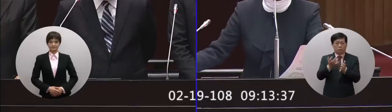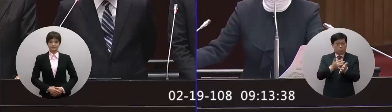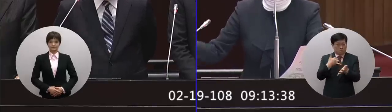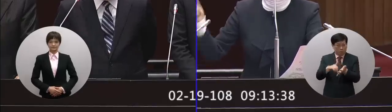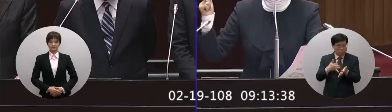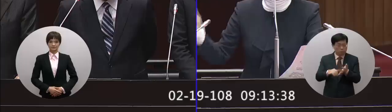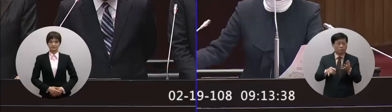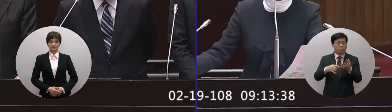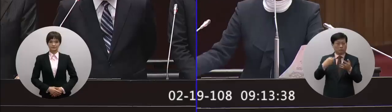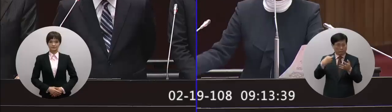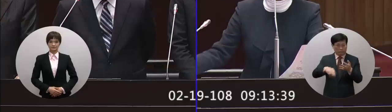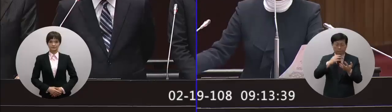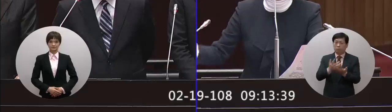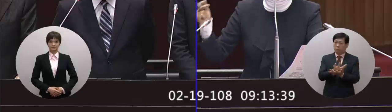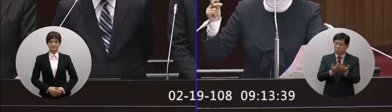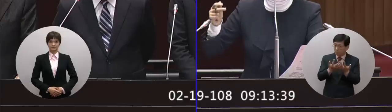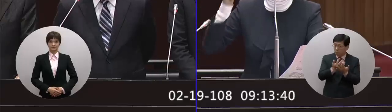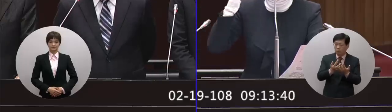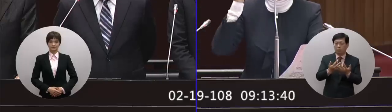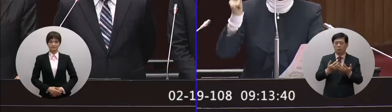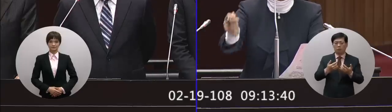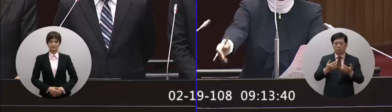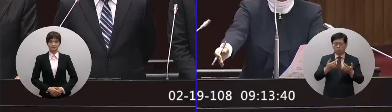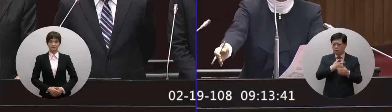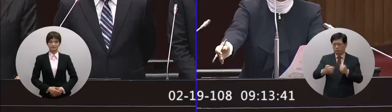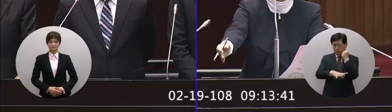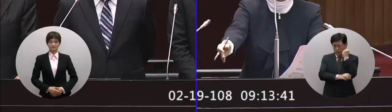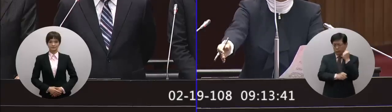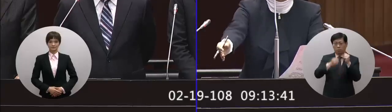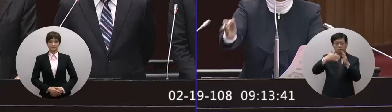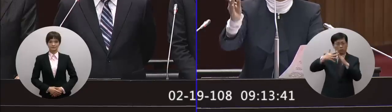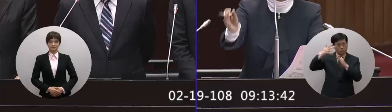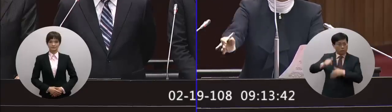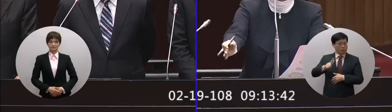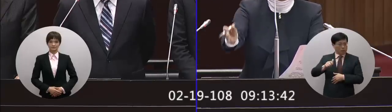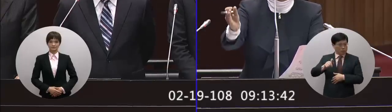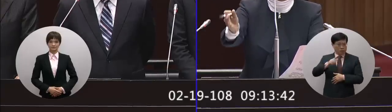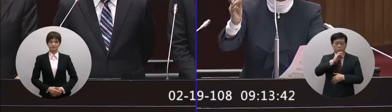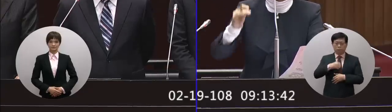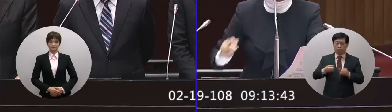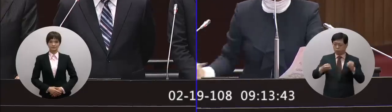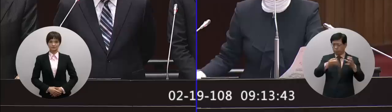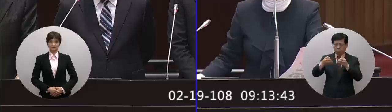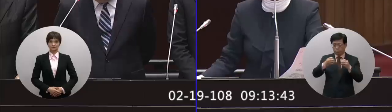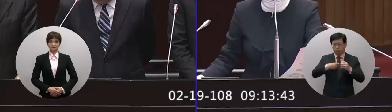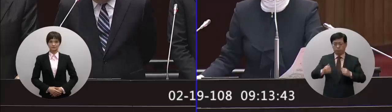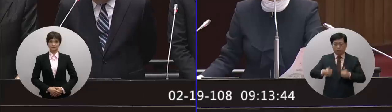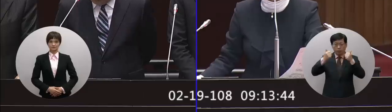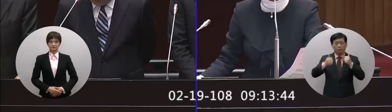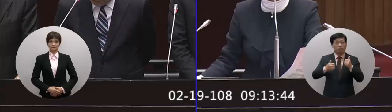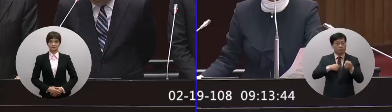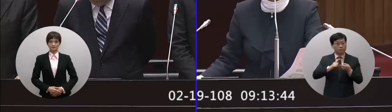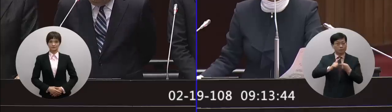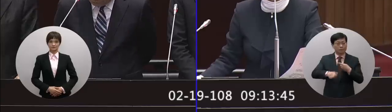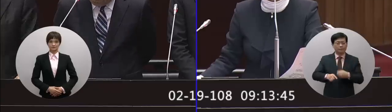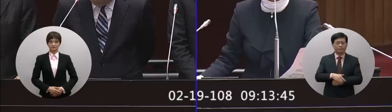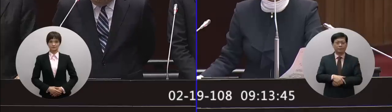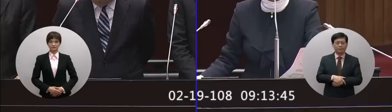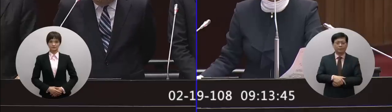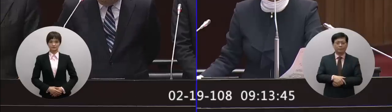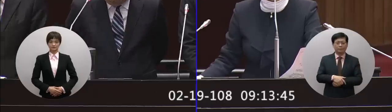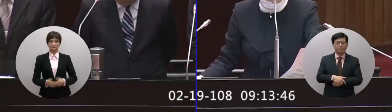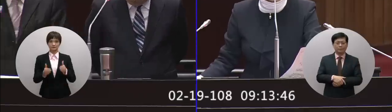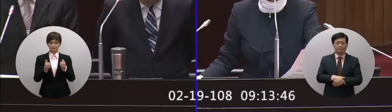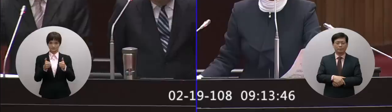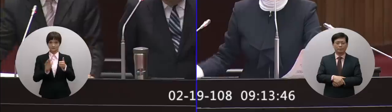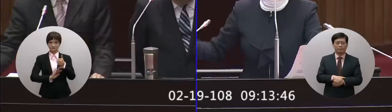列之外，还有协商的机制，我们跟最基层的校长老师们做成一些结语，潘部长对吗？ 这也